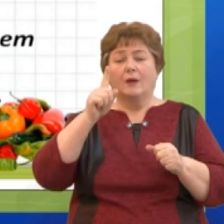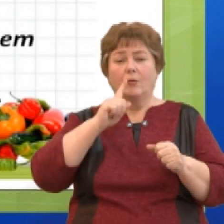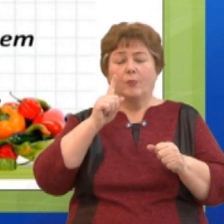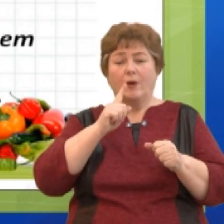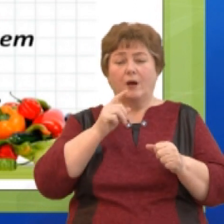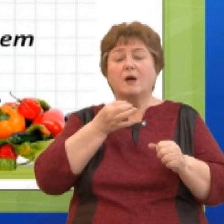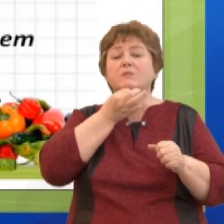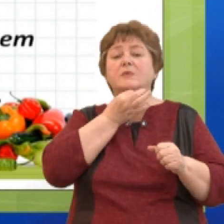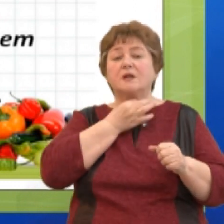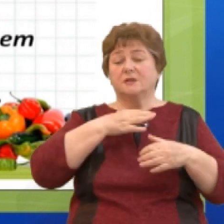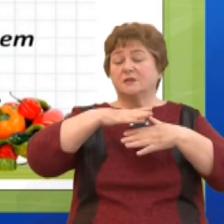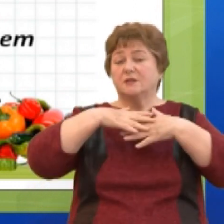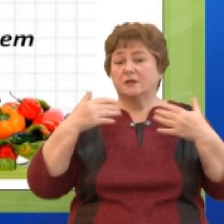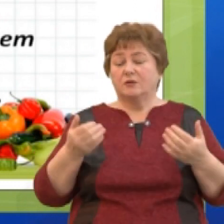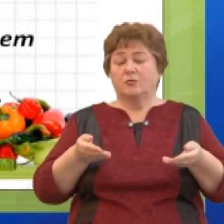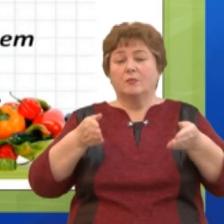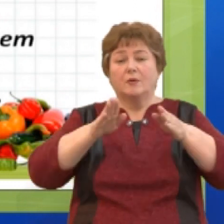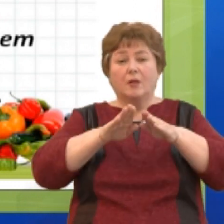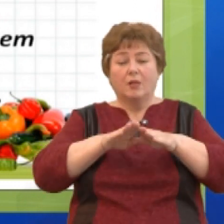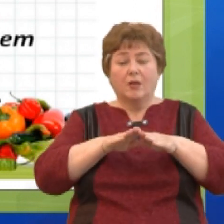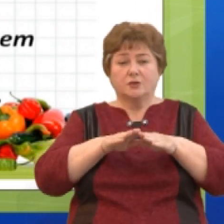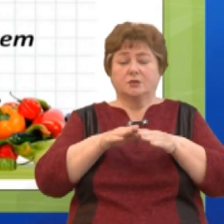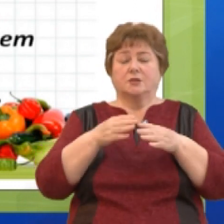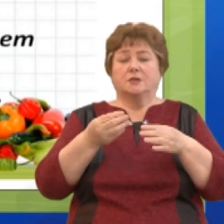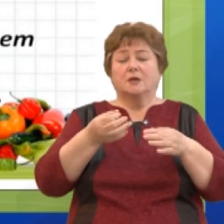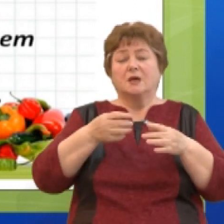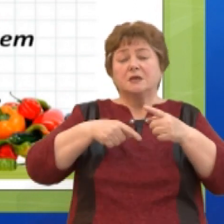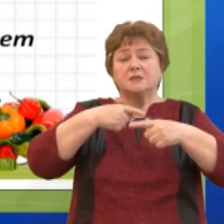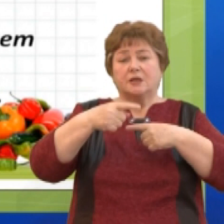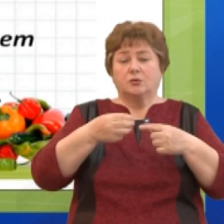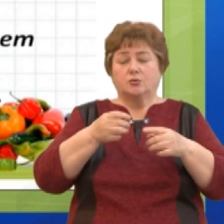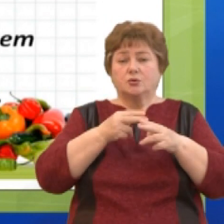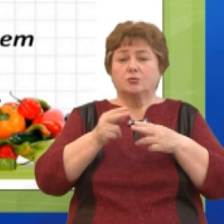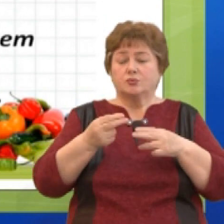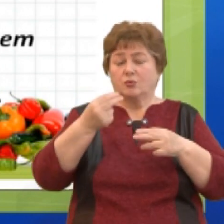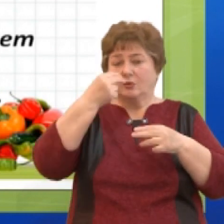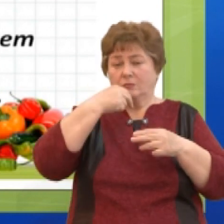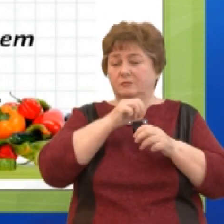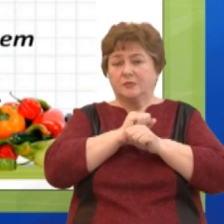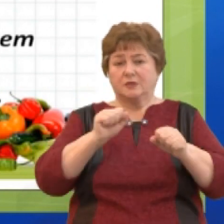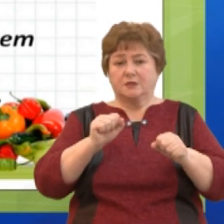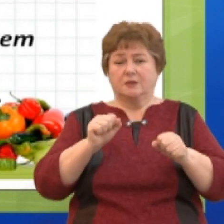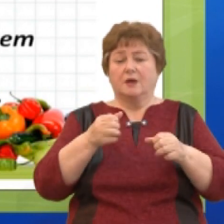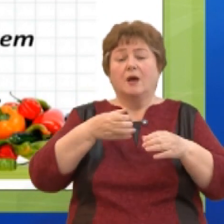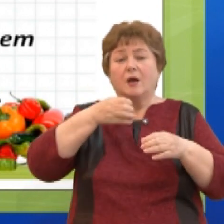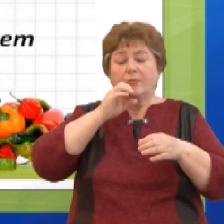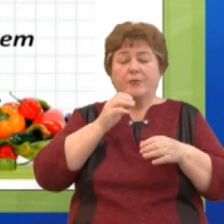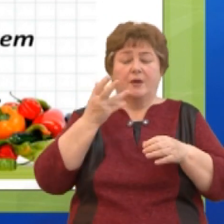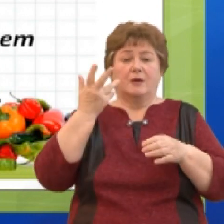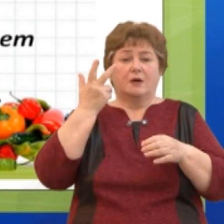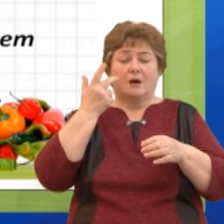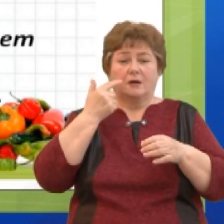Пока не проглотил, не клади в рот следующий кусок. Пей только